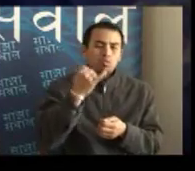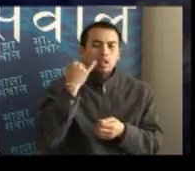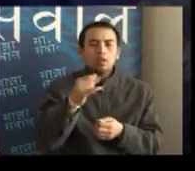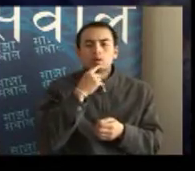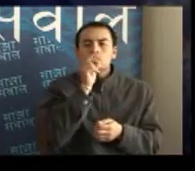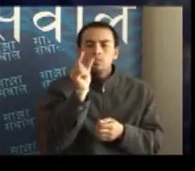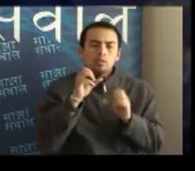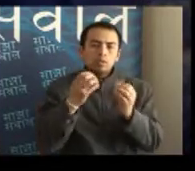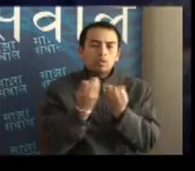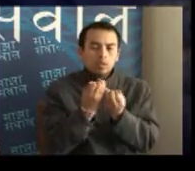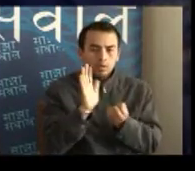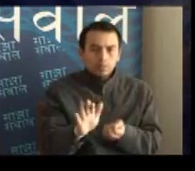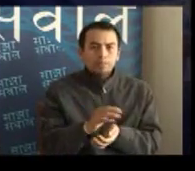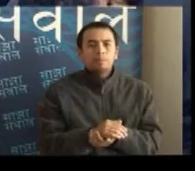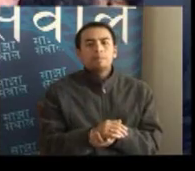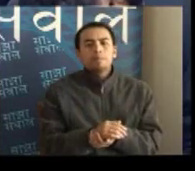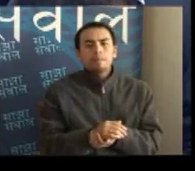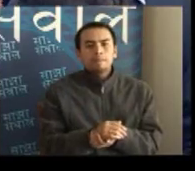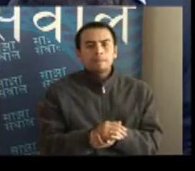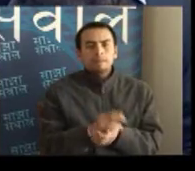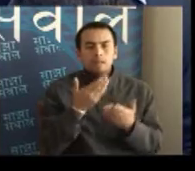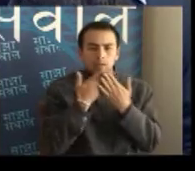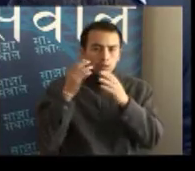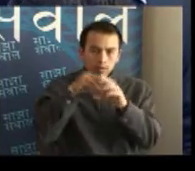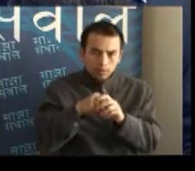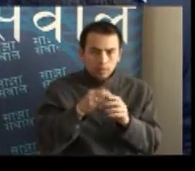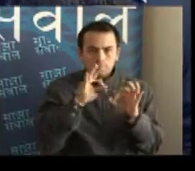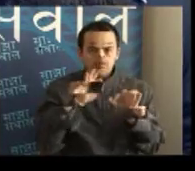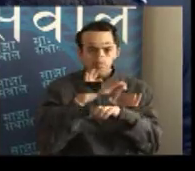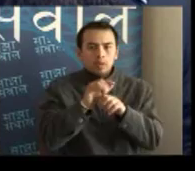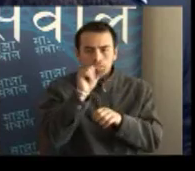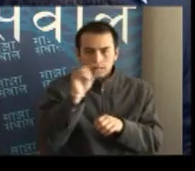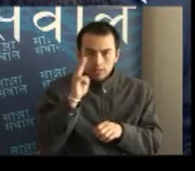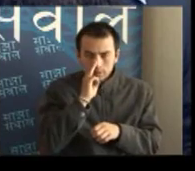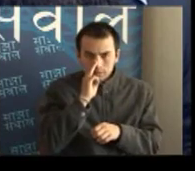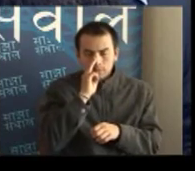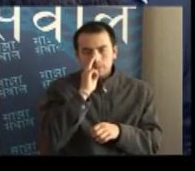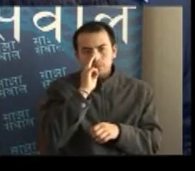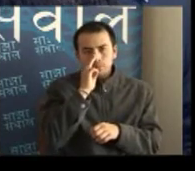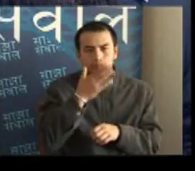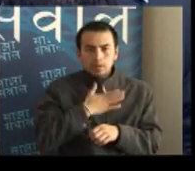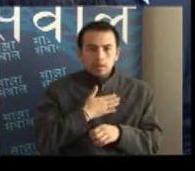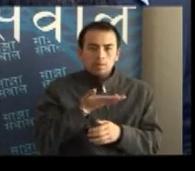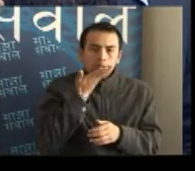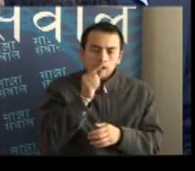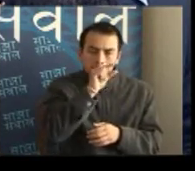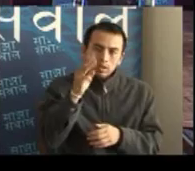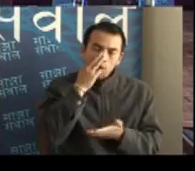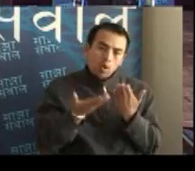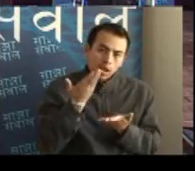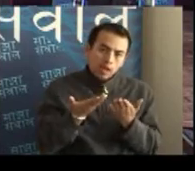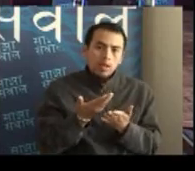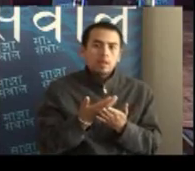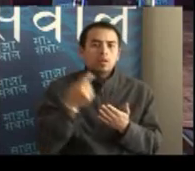भनेर त्यस्तो शब्द पनि प्रयोग गरेको देखिएको छ। जस्तै स्कुलभित्र विभिन्न सुविधाको विषयमा, हाम्रो पढाइको विषयमा होला,